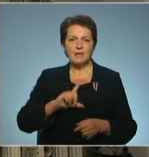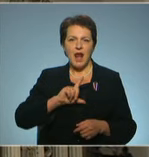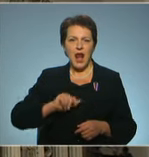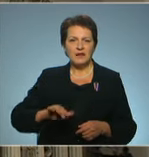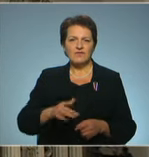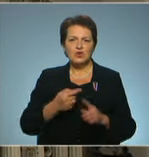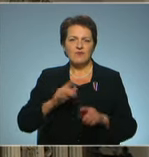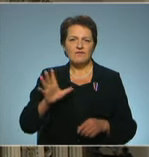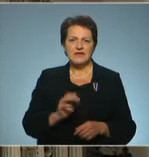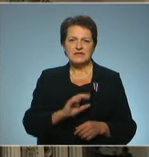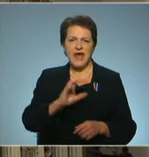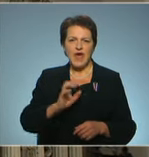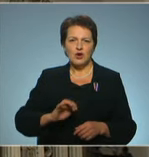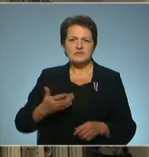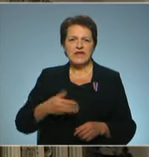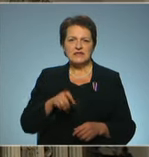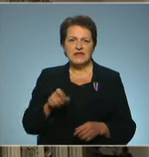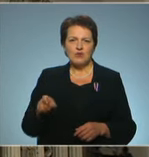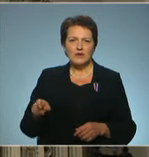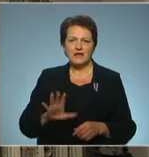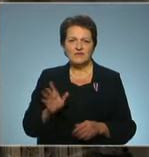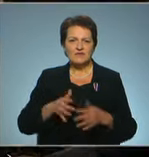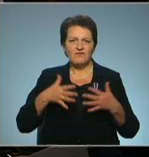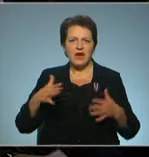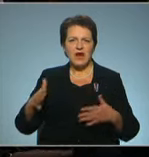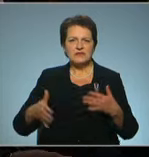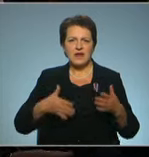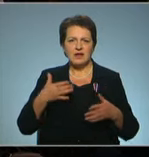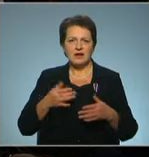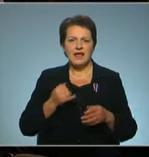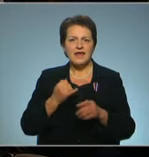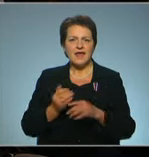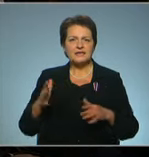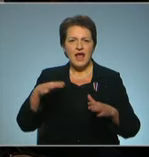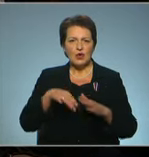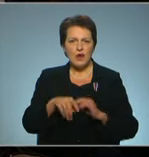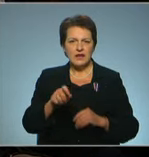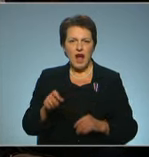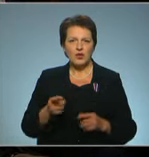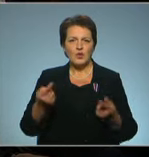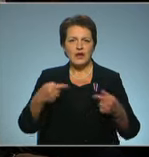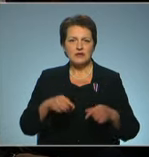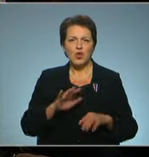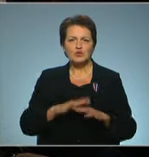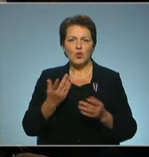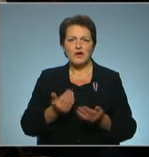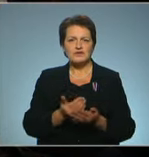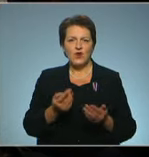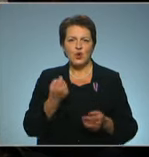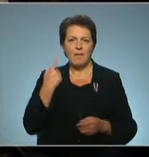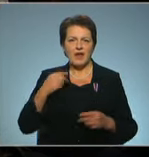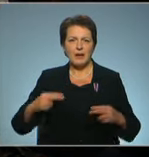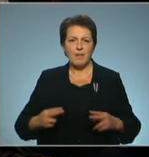visas Eiropas iedzīvotājs visvairāk satrauc. Ieceļotāju krīze, uz kuras fona, nu pat Parīzē